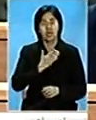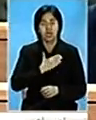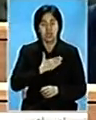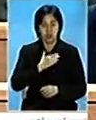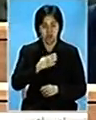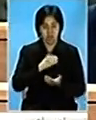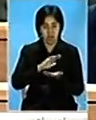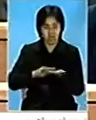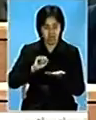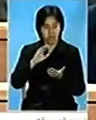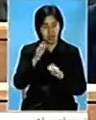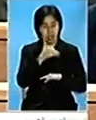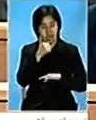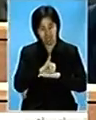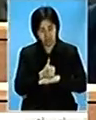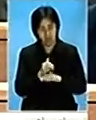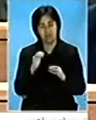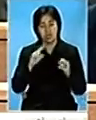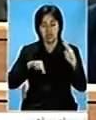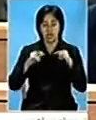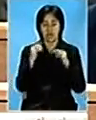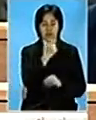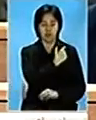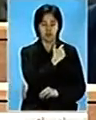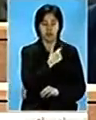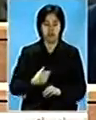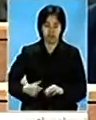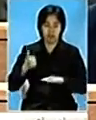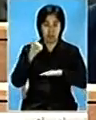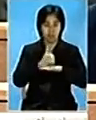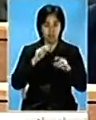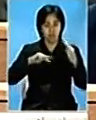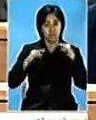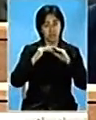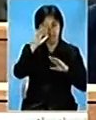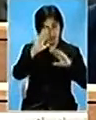ร้างสถาบันทางการเมืองในระบอบประชาธิปไตยที่มีพระมหากษัตริย์เป็นประมุข